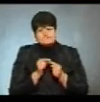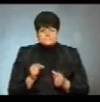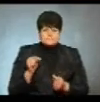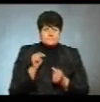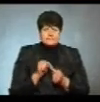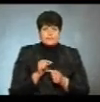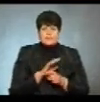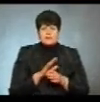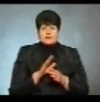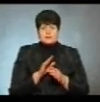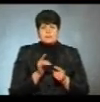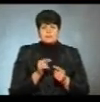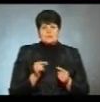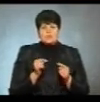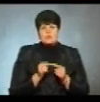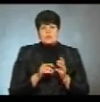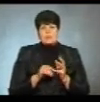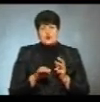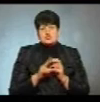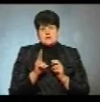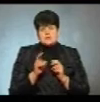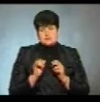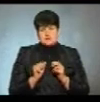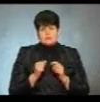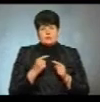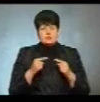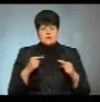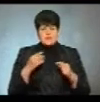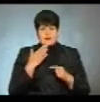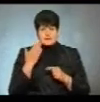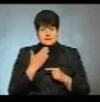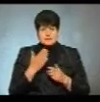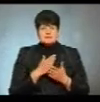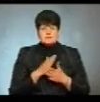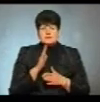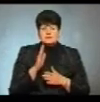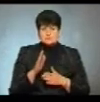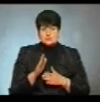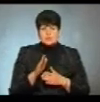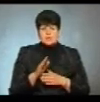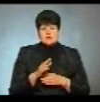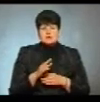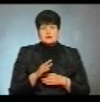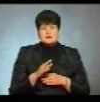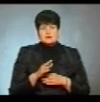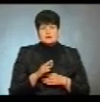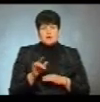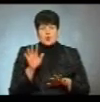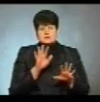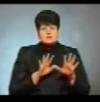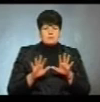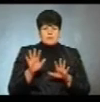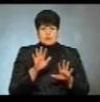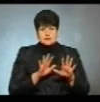не спрацювала на користь Порошенка, бо будь-яка агітація має бути така, як проповідь в церкві, розмита,